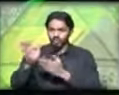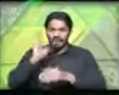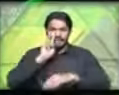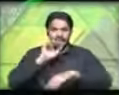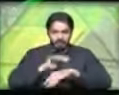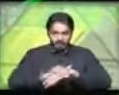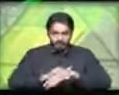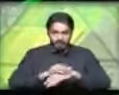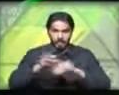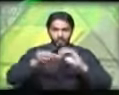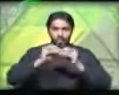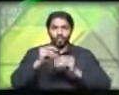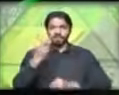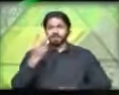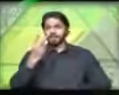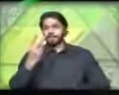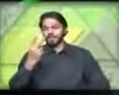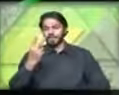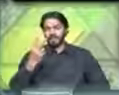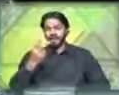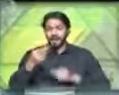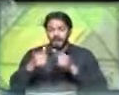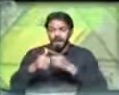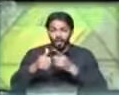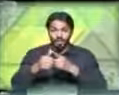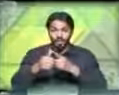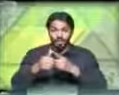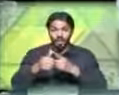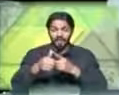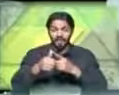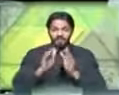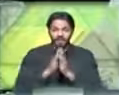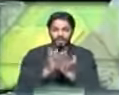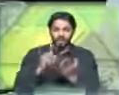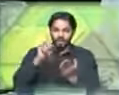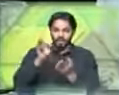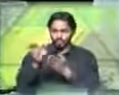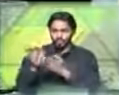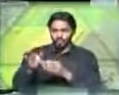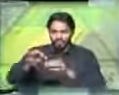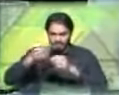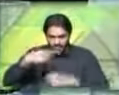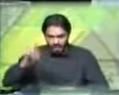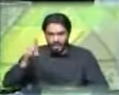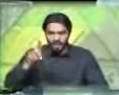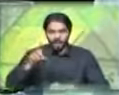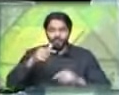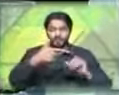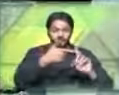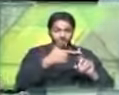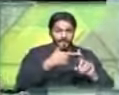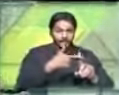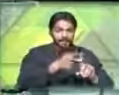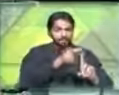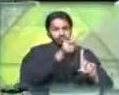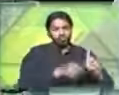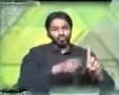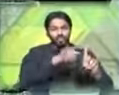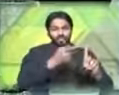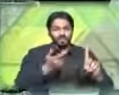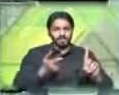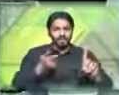التابعة للقصد السامع. تمام. بحسب قريحته وصفاء ذهنه وقوة